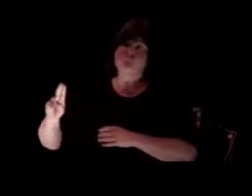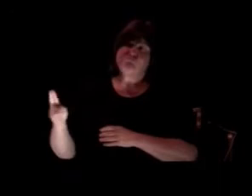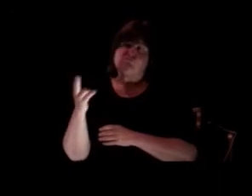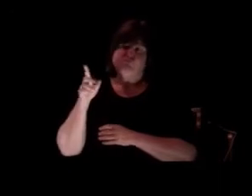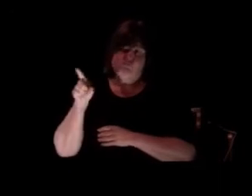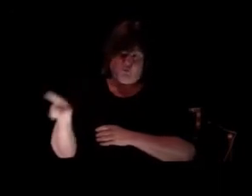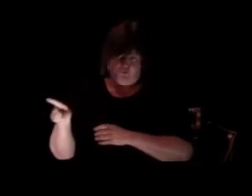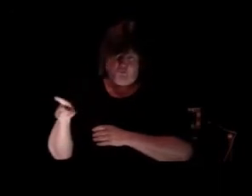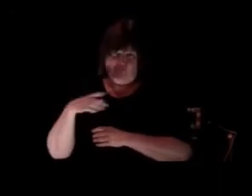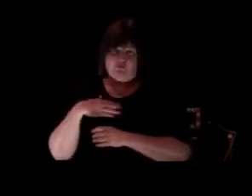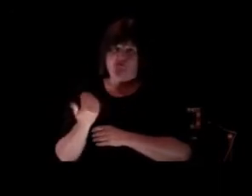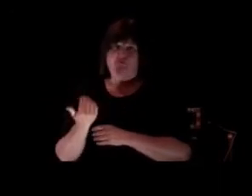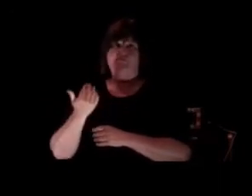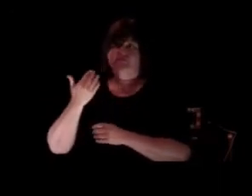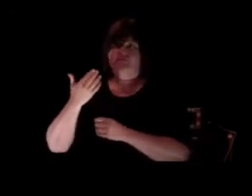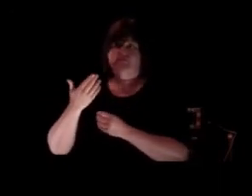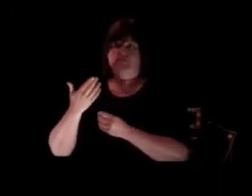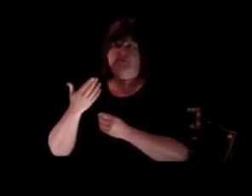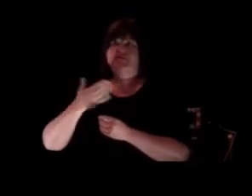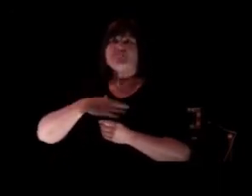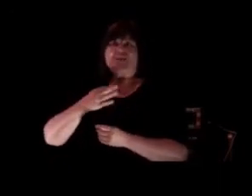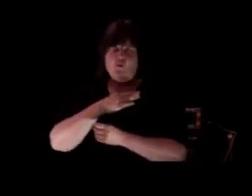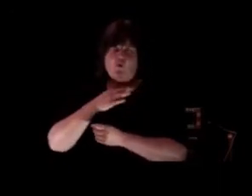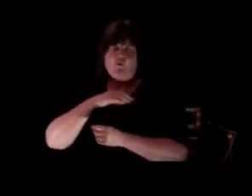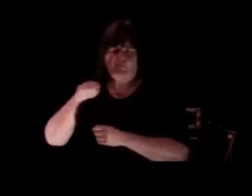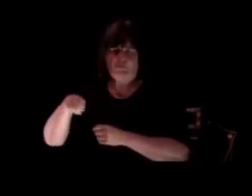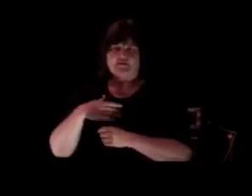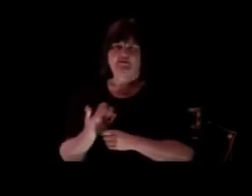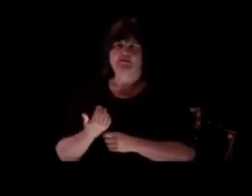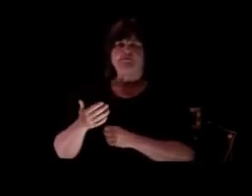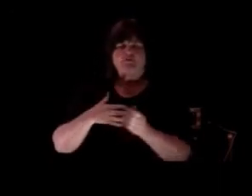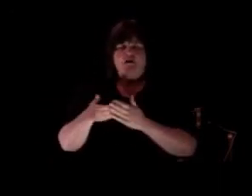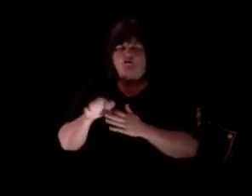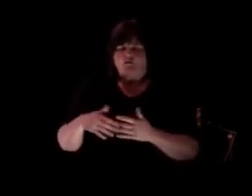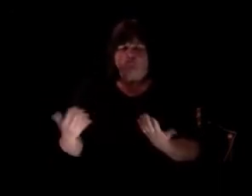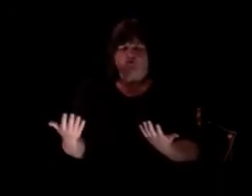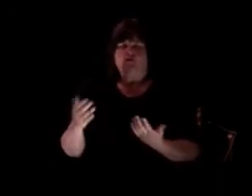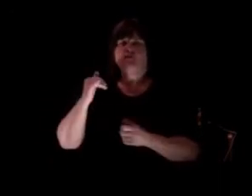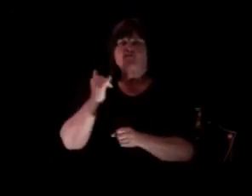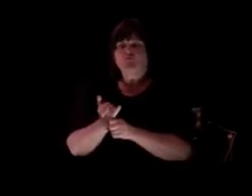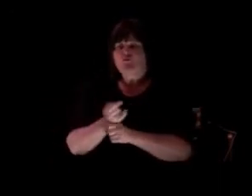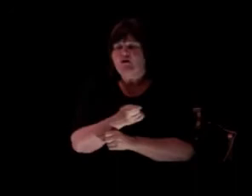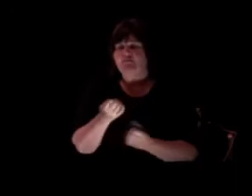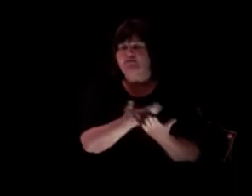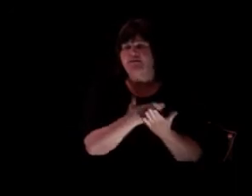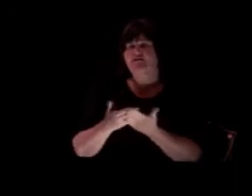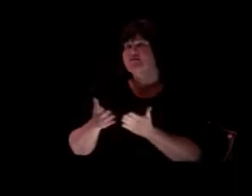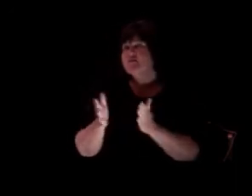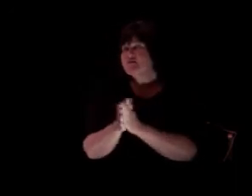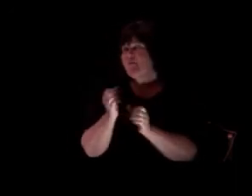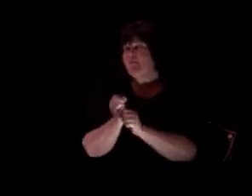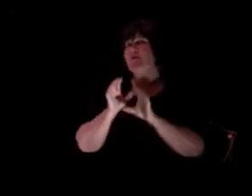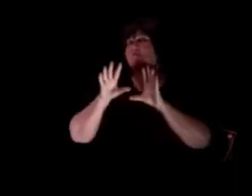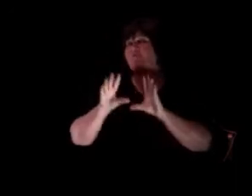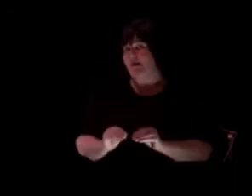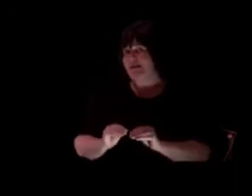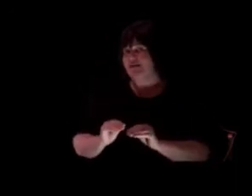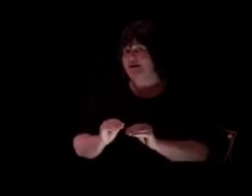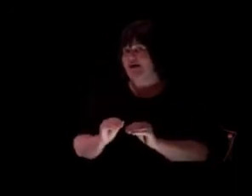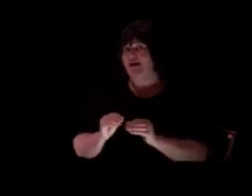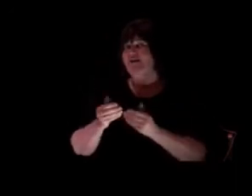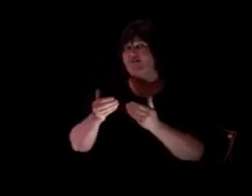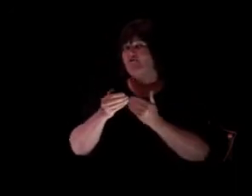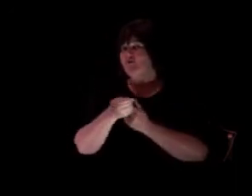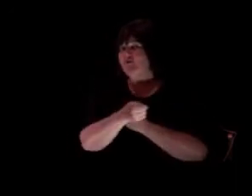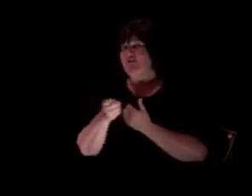vi. Men det handler rett og slett om det. Hvordan skal de her tjenestene bli mer samarbeidende med dem som skal få hjelp der? Og der kom det